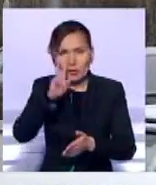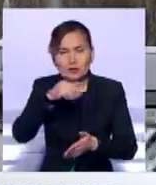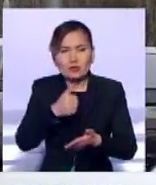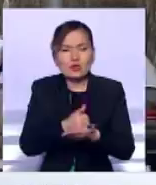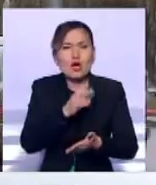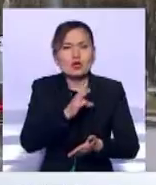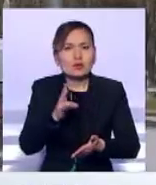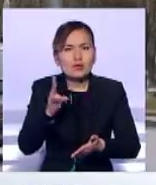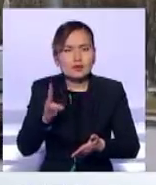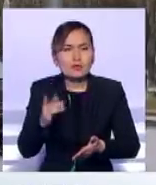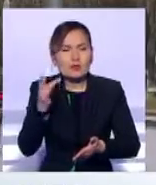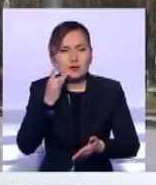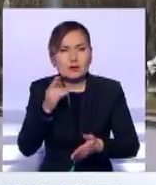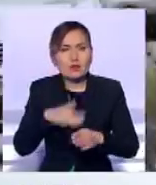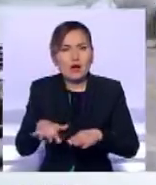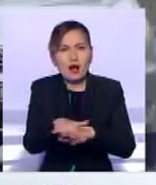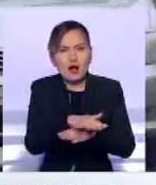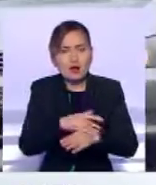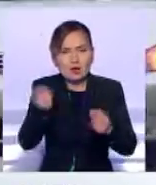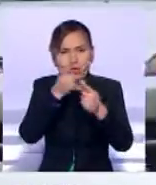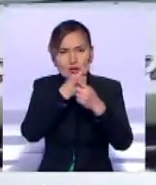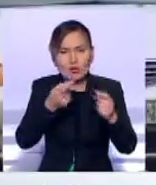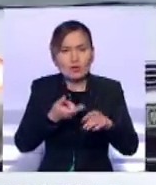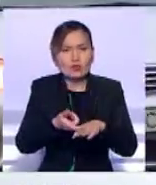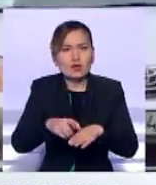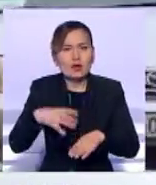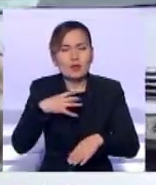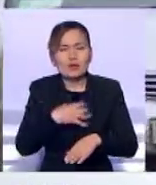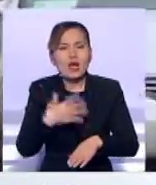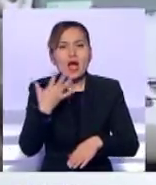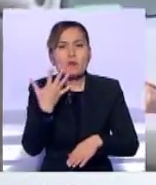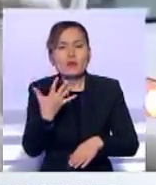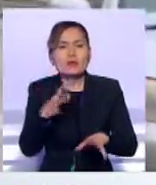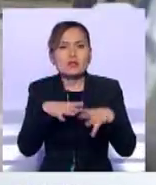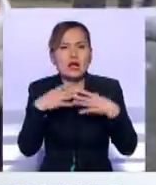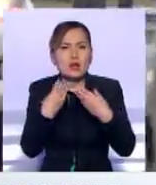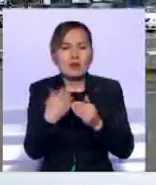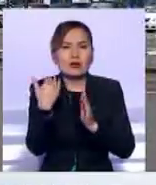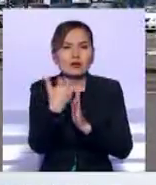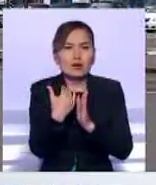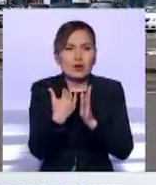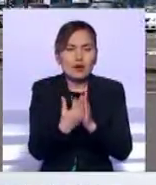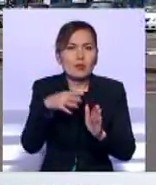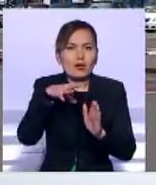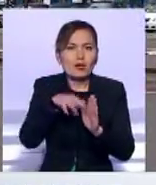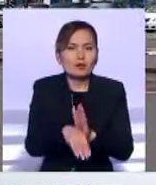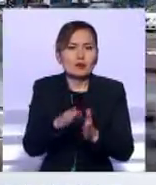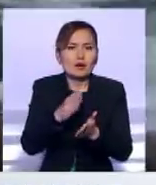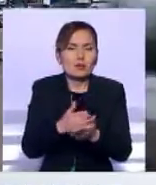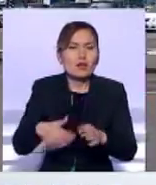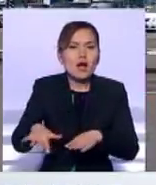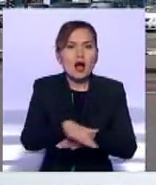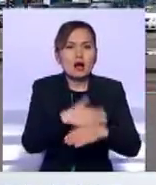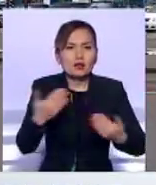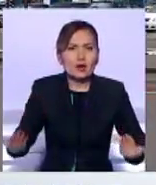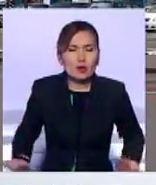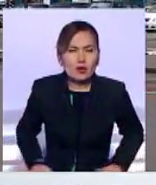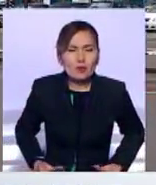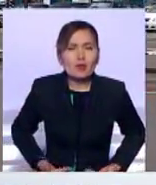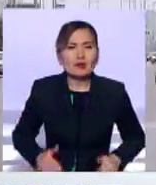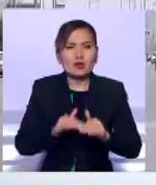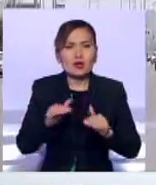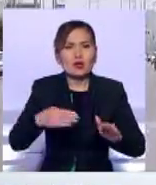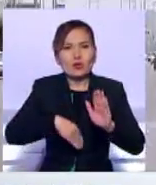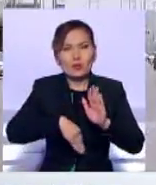сайын халқына жолдауының мәні мен маңызы зор. Биылғы 5 әлеметтік бастама бағдарламасын және қосыңыз. Ол халықтың өмір сүру деңгейін